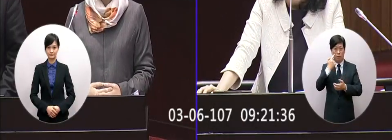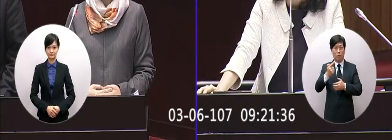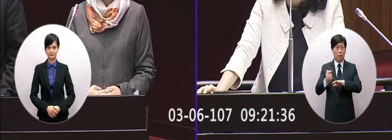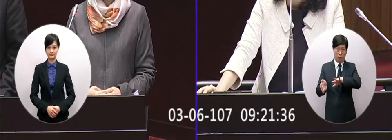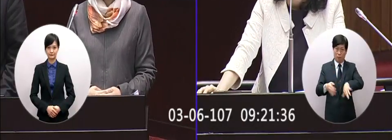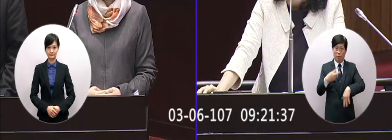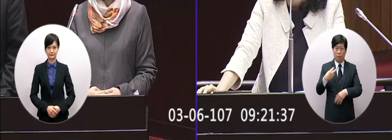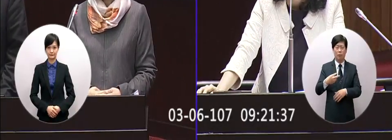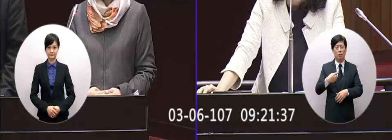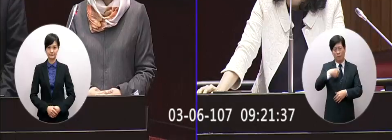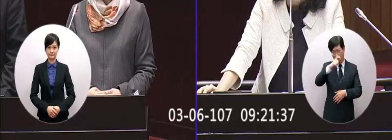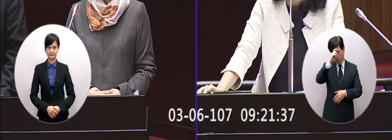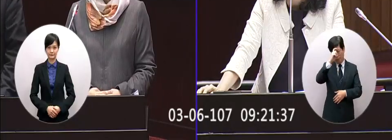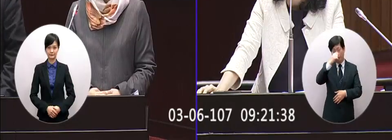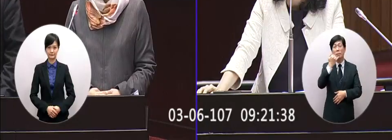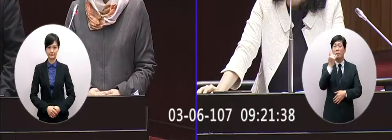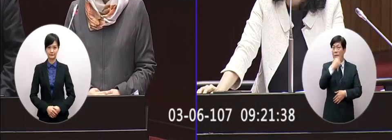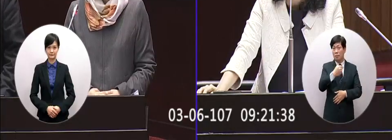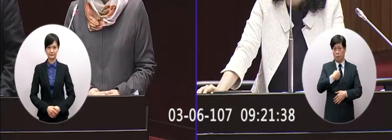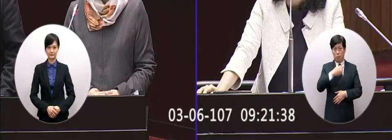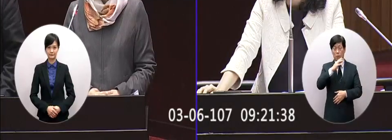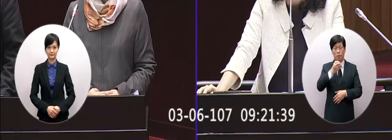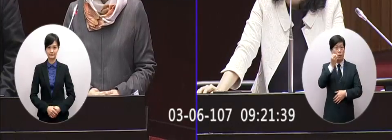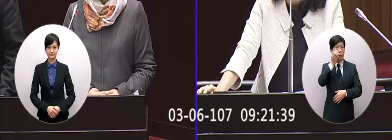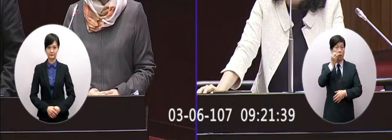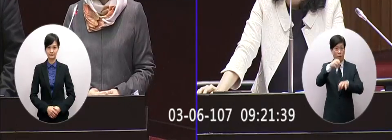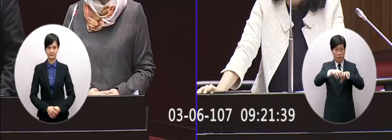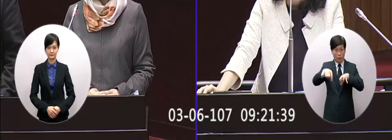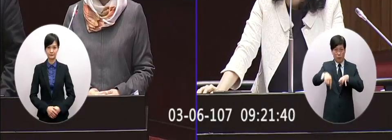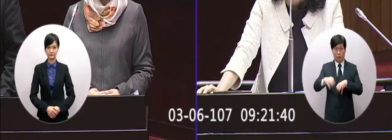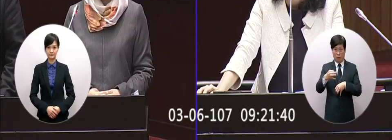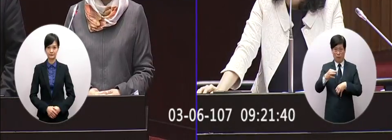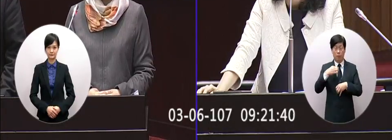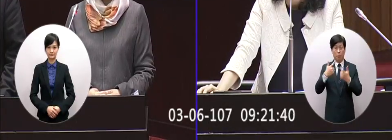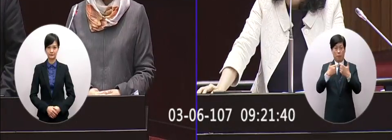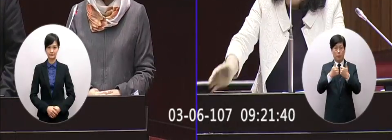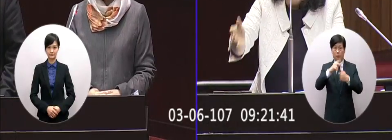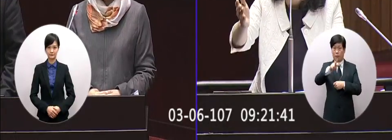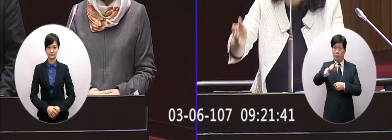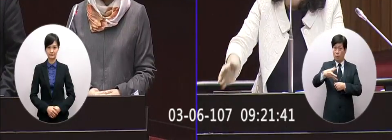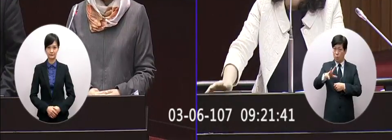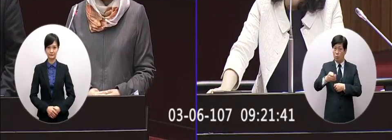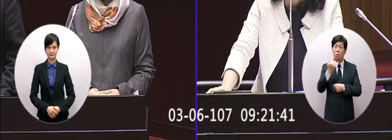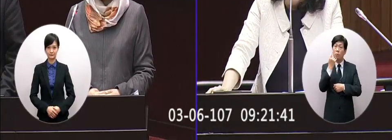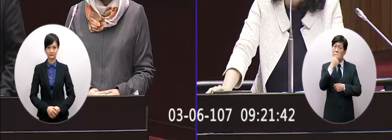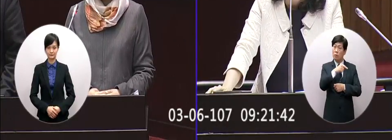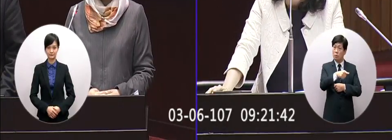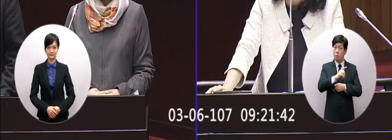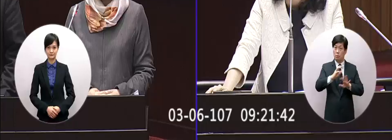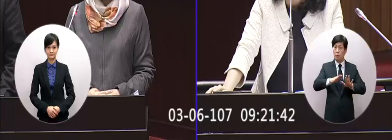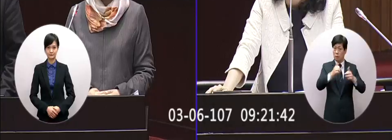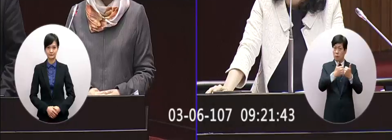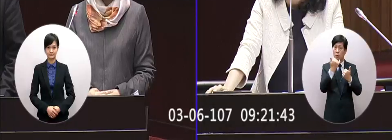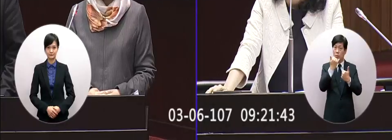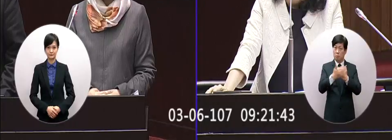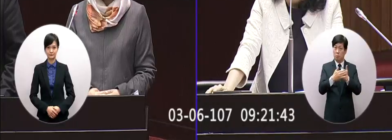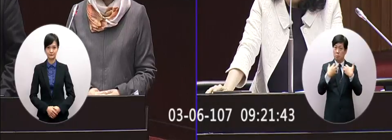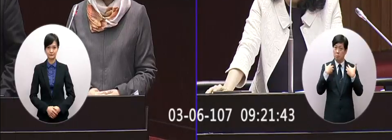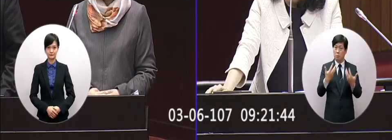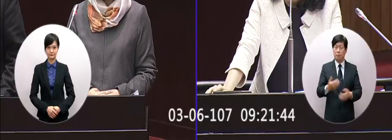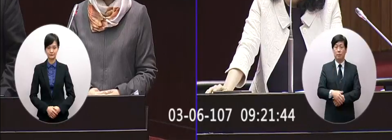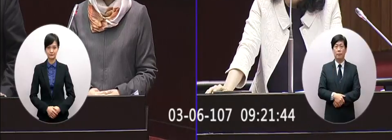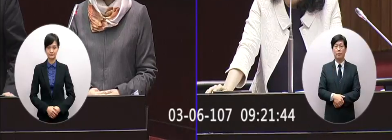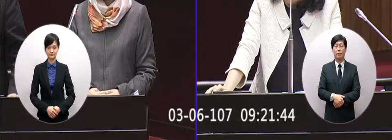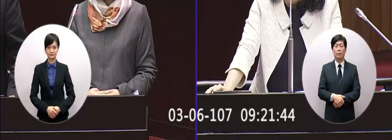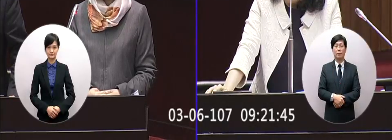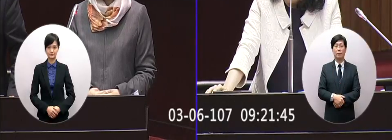出，所以在这里是不是我们花莲分队的部分我们配合款2000多万是不是我们国发会可以来吸收？ 徐